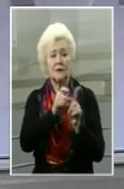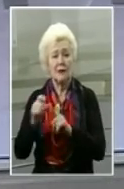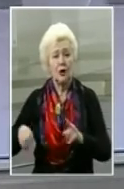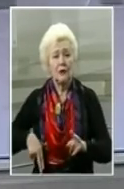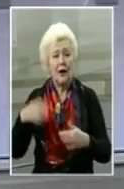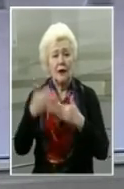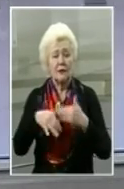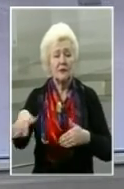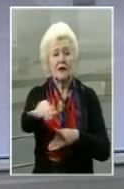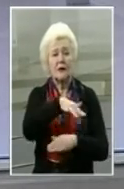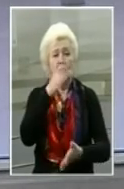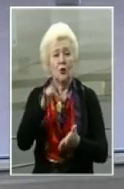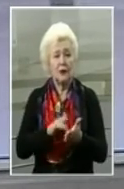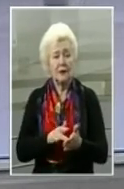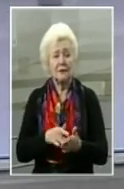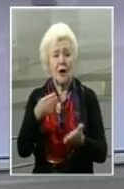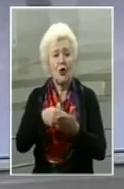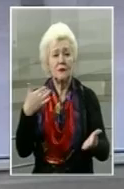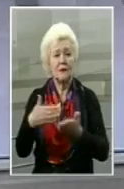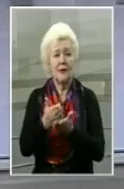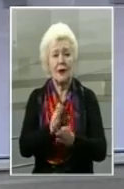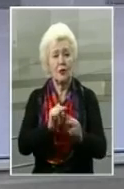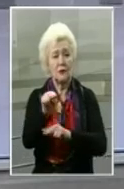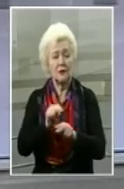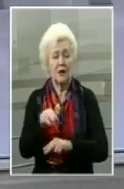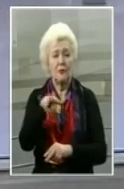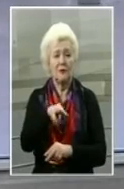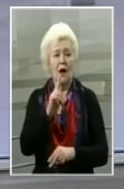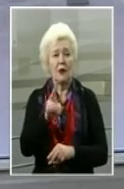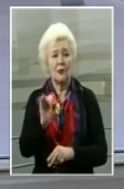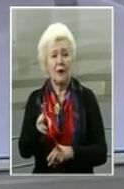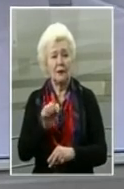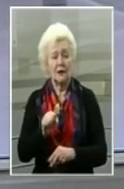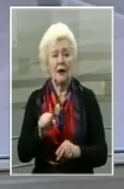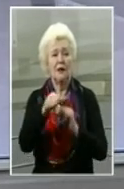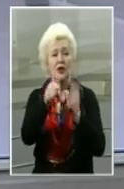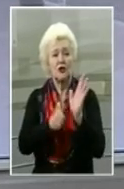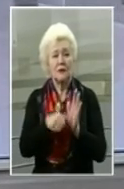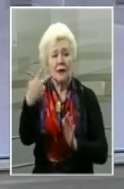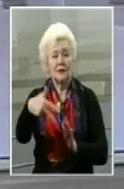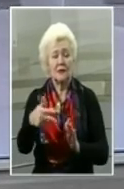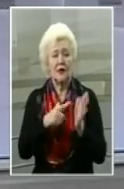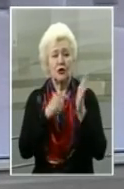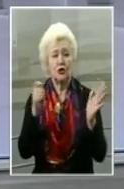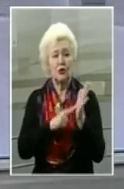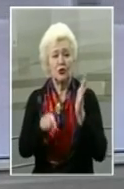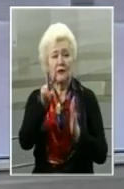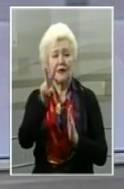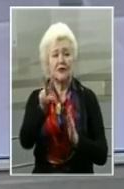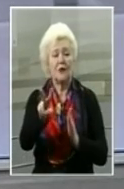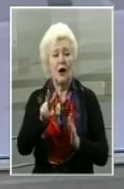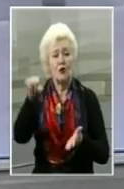директора Херсонського регіонального центру оцінювання якості освіти Максима Кирпенка, на 16.30 662